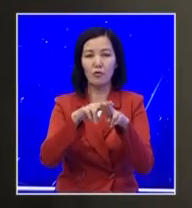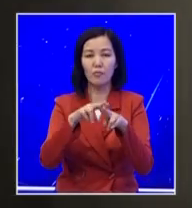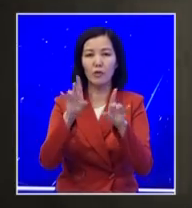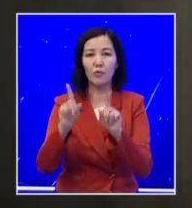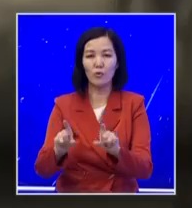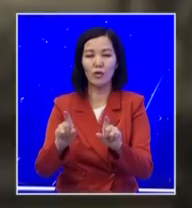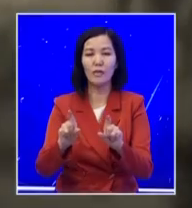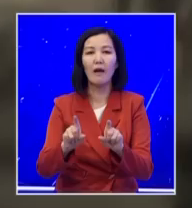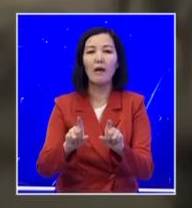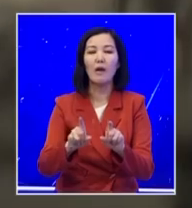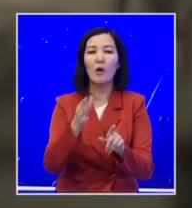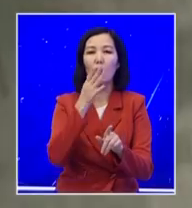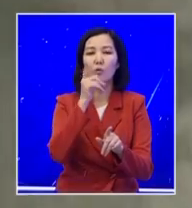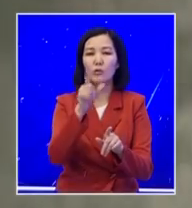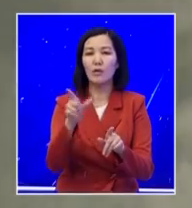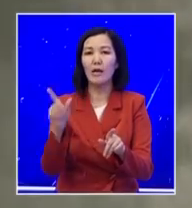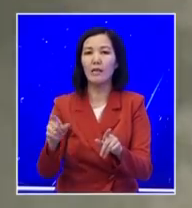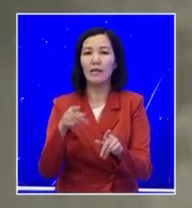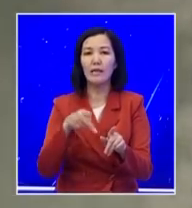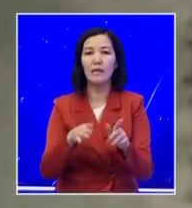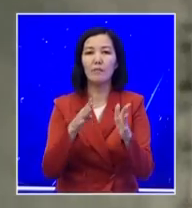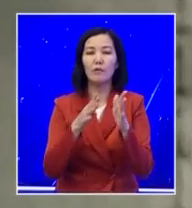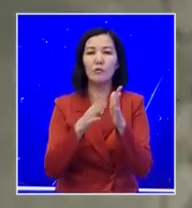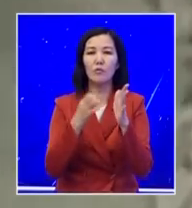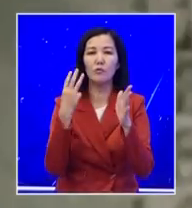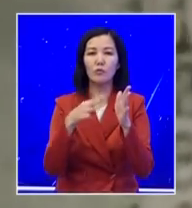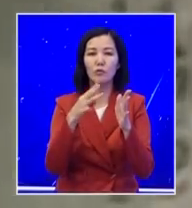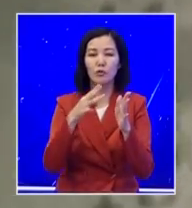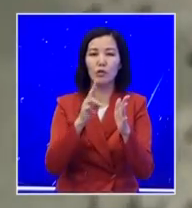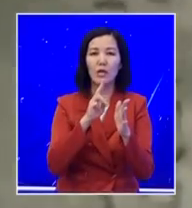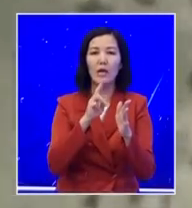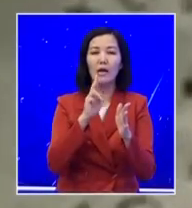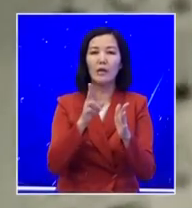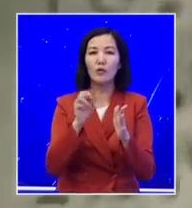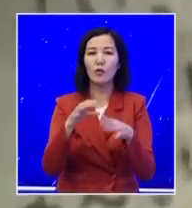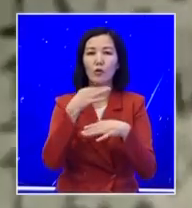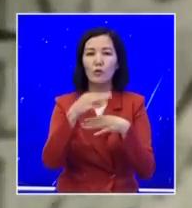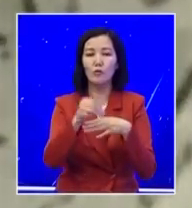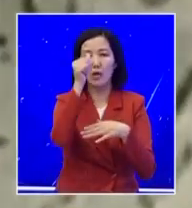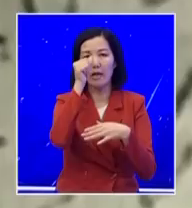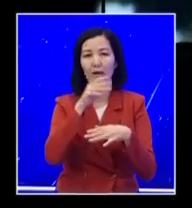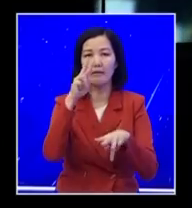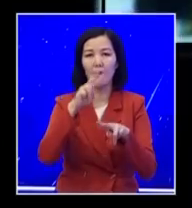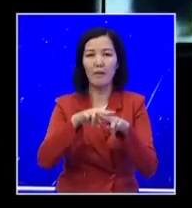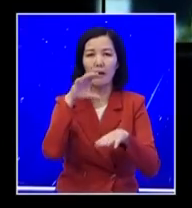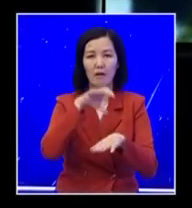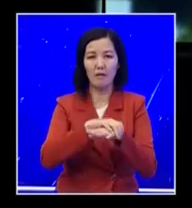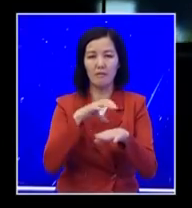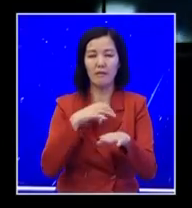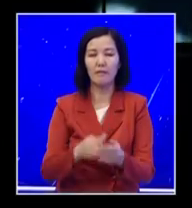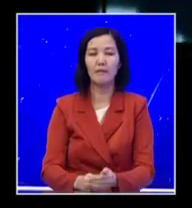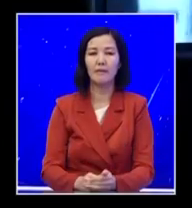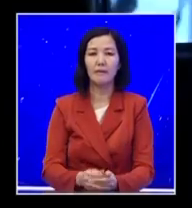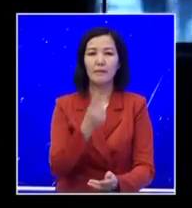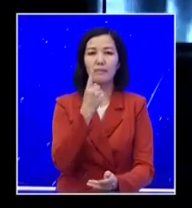қамалыпты. Ұлт зиялыларының екінші тобы 1930 жылдың 42 қазан айларында қамақ қалынған.